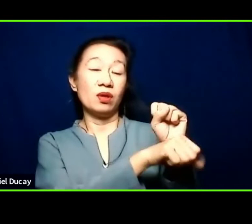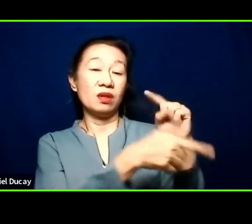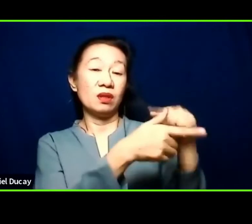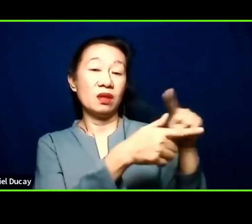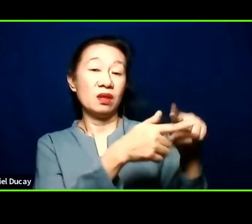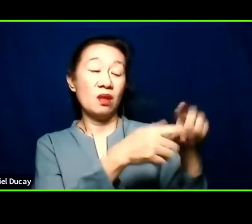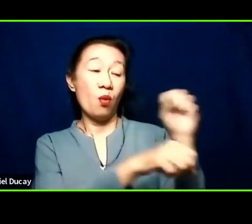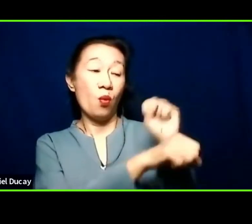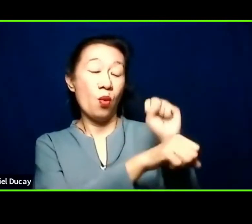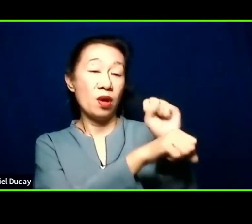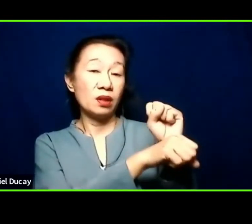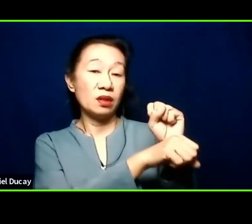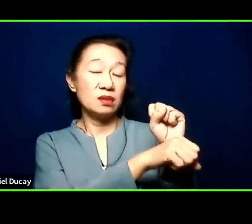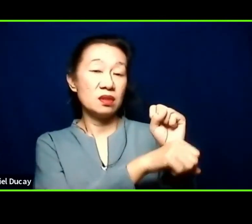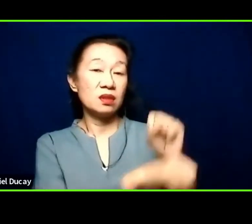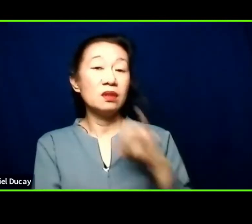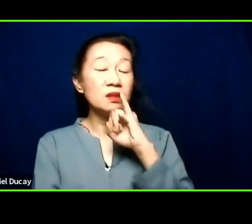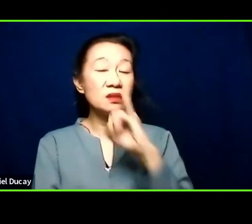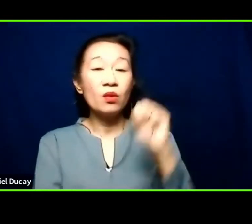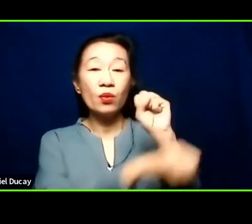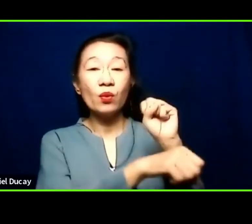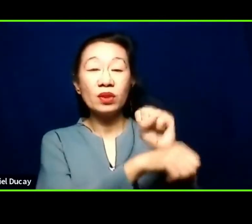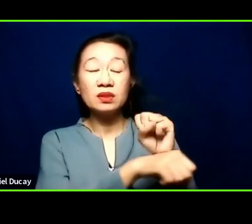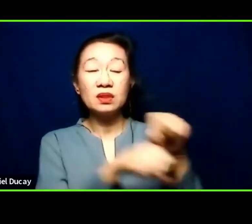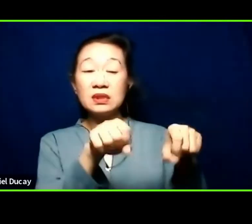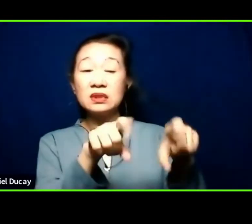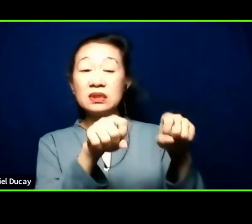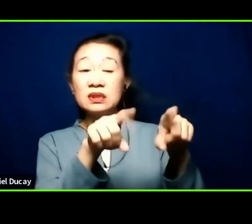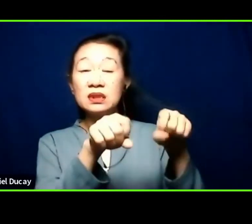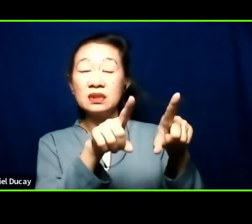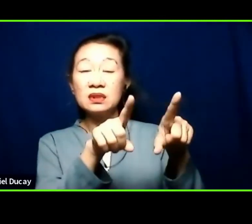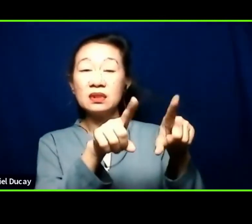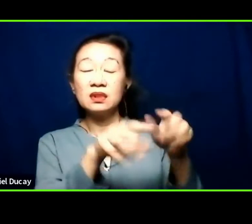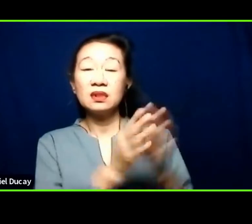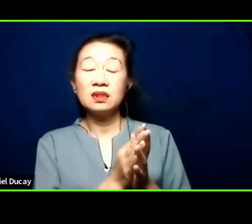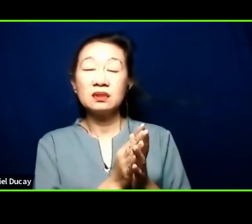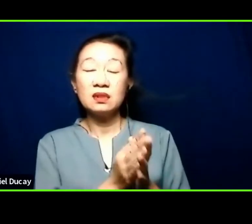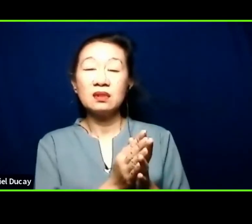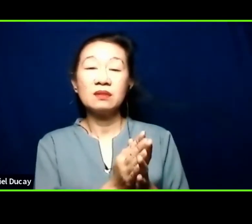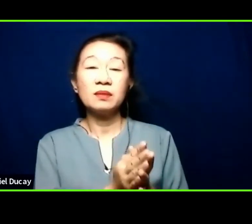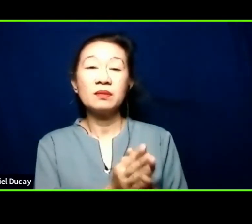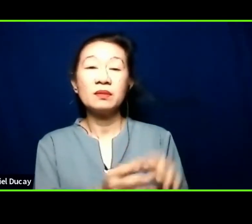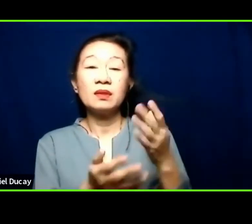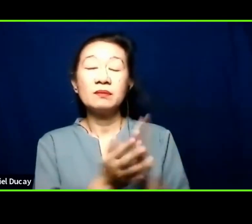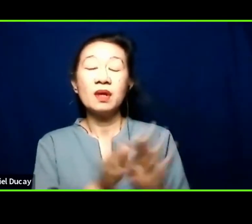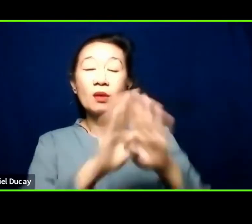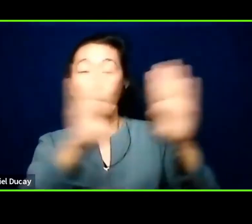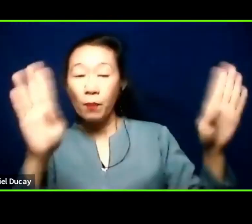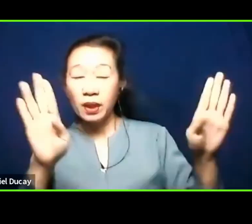hanap buhay pa niya, nagtatrabaho siya sa isang sari-sari store. Ang trabaho niya doon, tagapagbukas